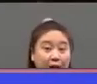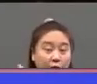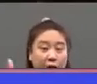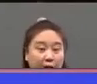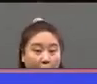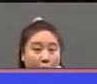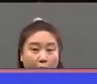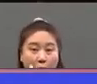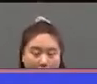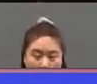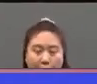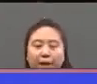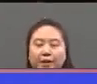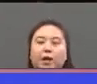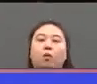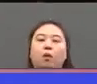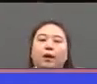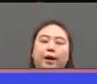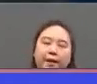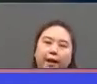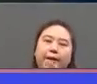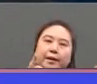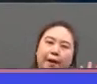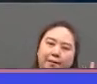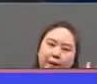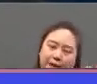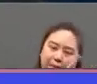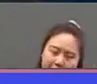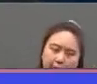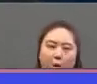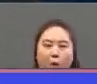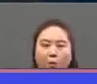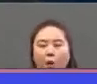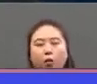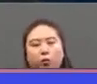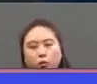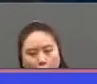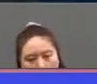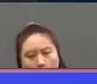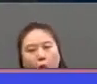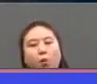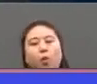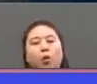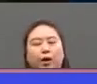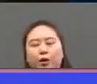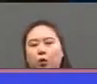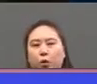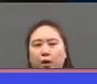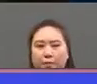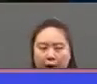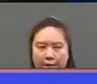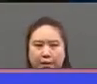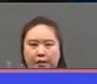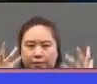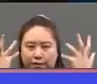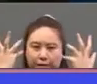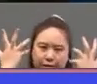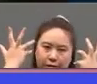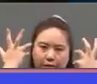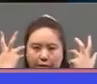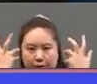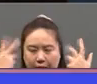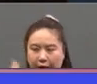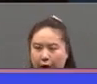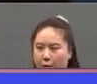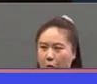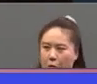ได้เปรียบเสียเปรียบกันยังไงไหมฮะ ครับก็เรื่องแบ่งเขตนะครั้งที่แล้ว350ครั้งนี้400แน่นอนมันเพิ่มขึ้นมาก็เป็นที่มา